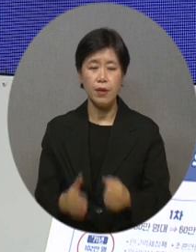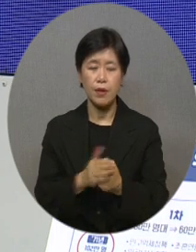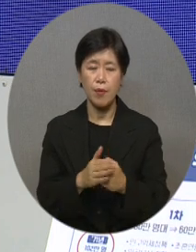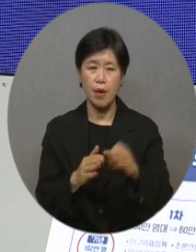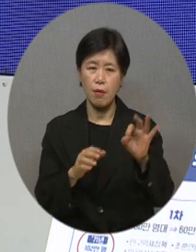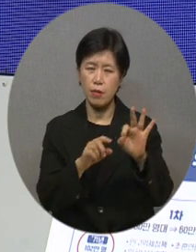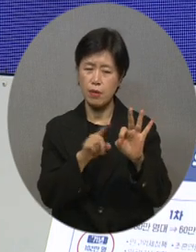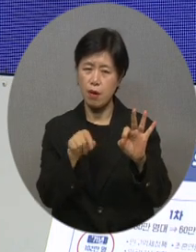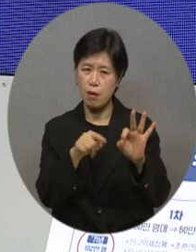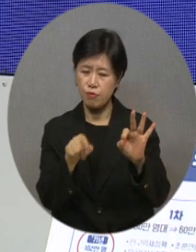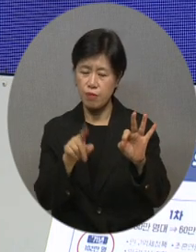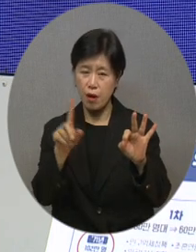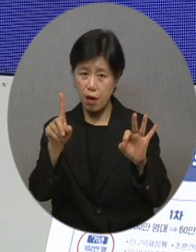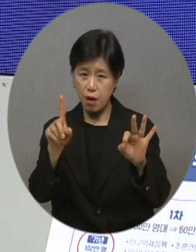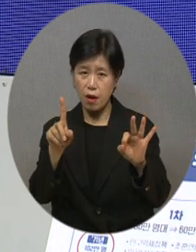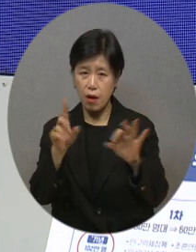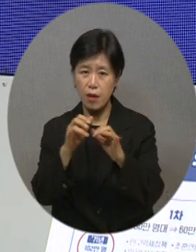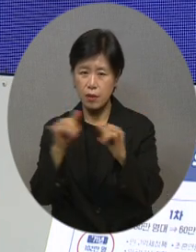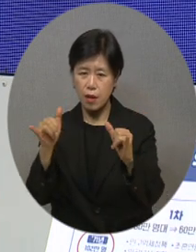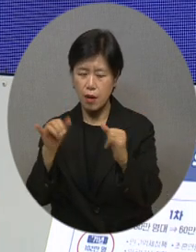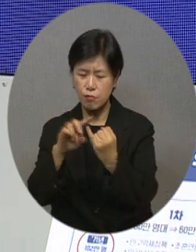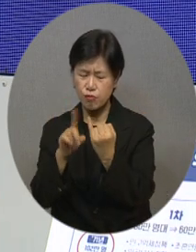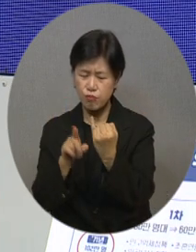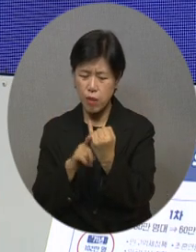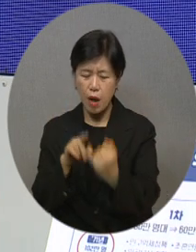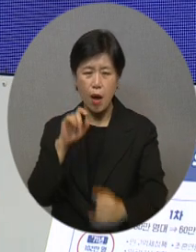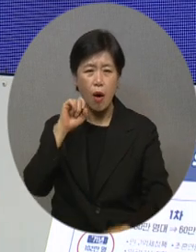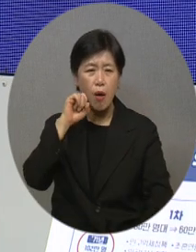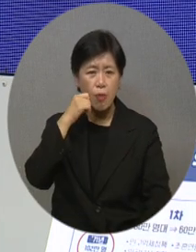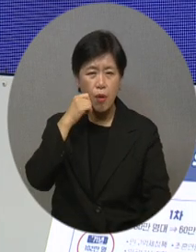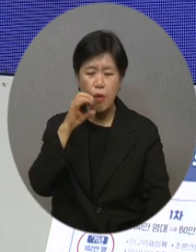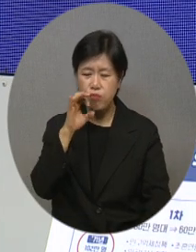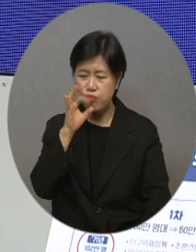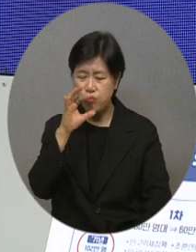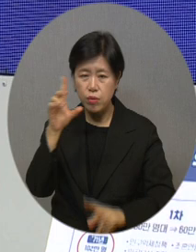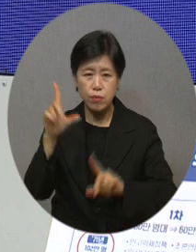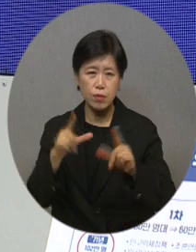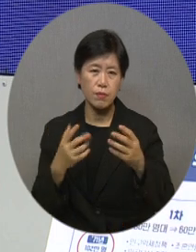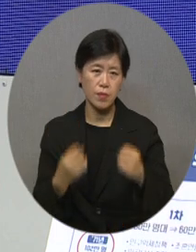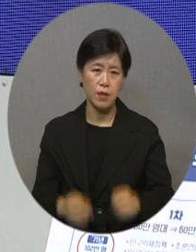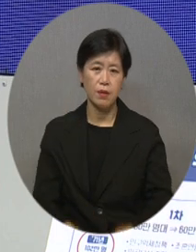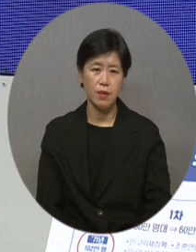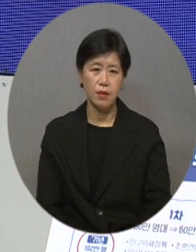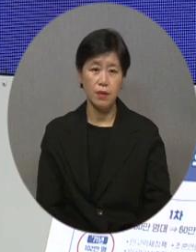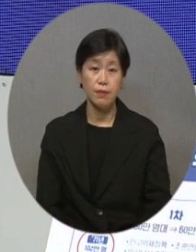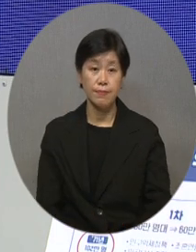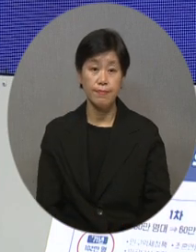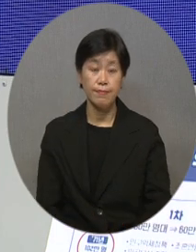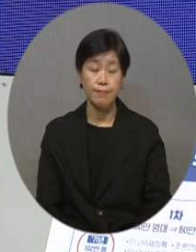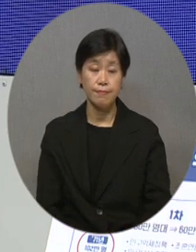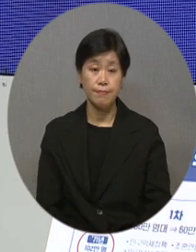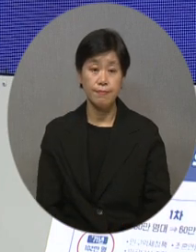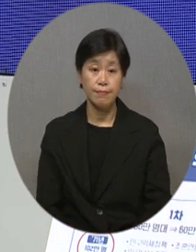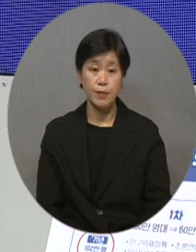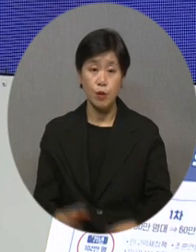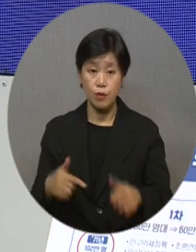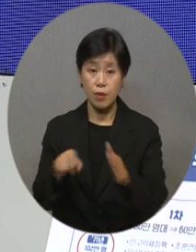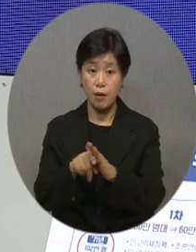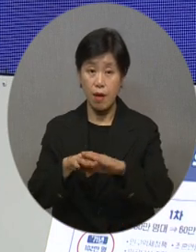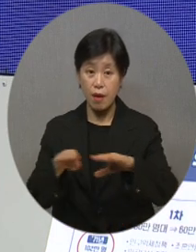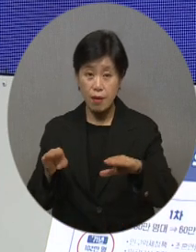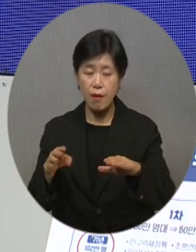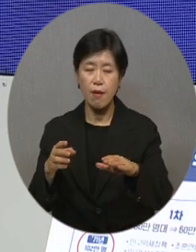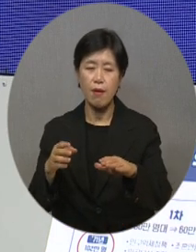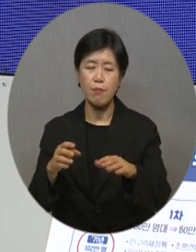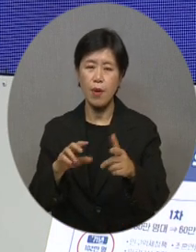1명은 사실은 난임으로 나게 돼 있습니다. 그래서 지금 여러 가지 저희가 이제 그 대책을 세우고 있는데요. 첫 번째는 가임력